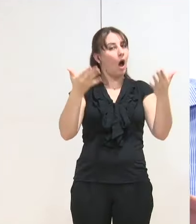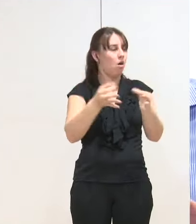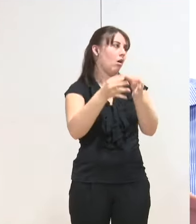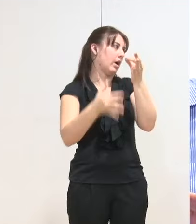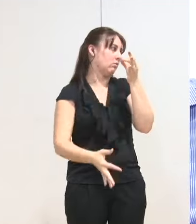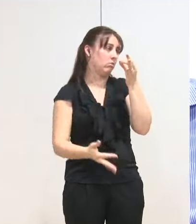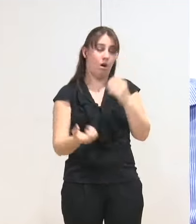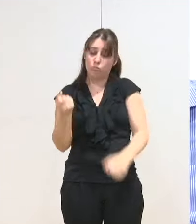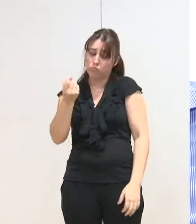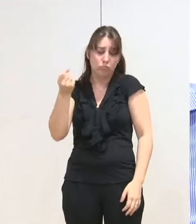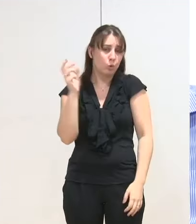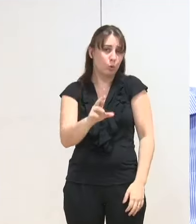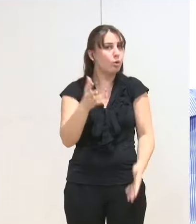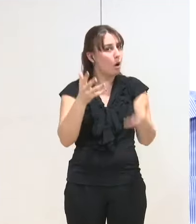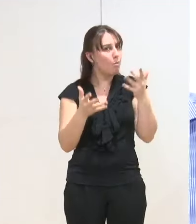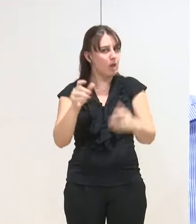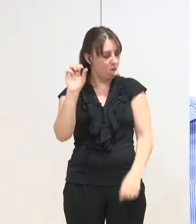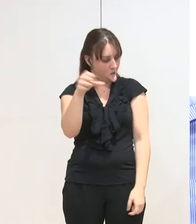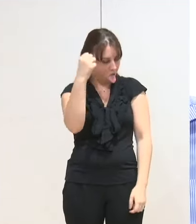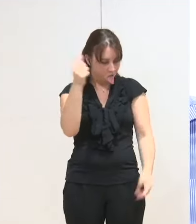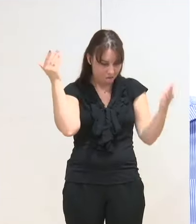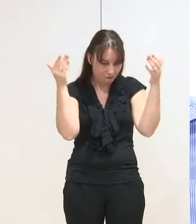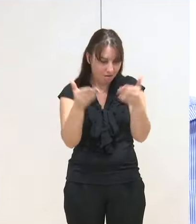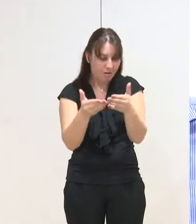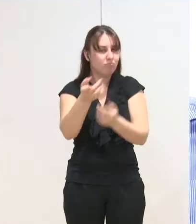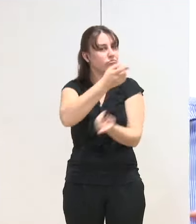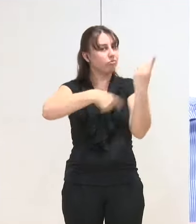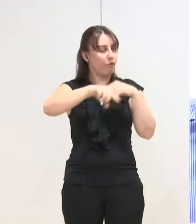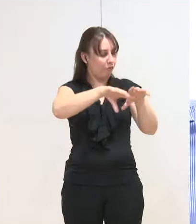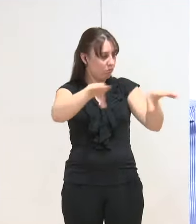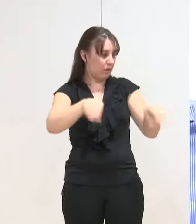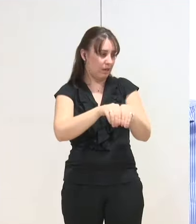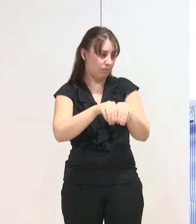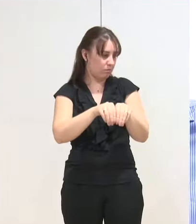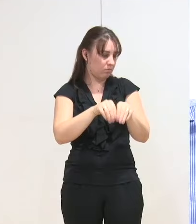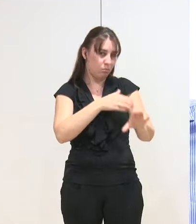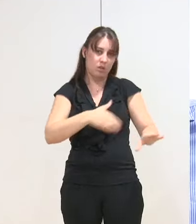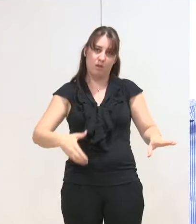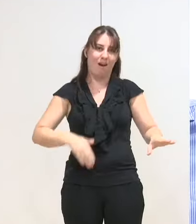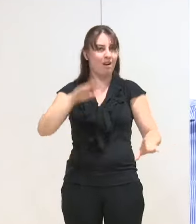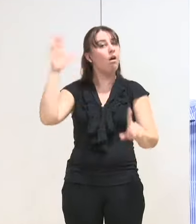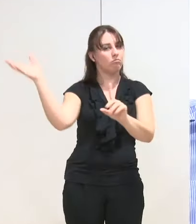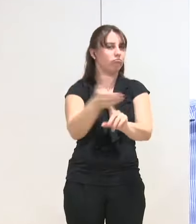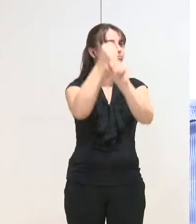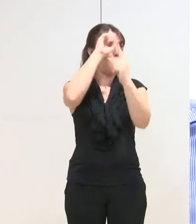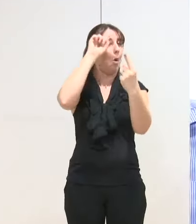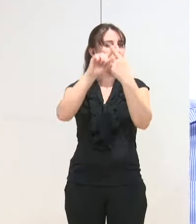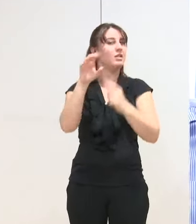incontestablement c'est peut-être d'ailleurs le seul vous avez atteint votre objectif